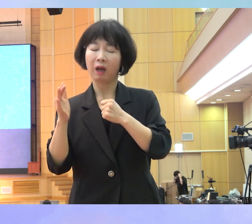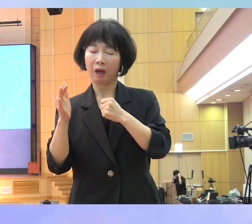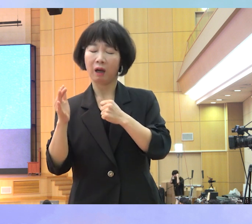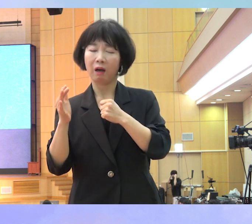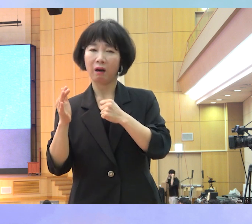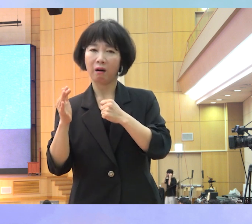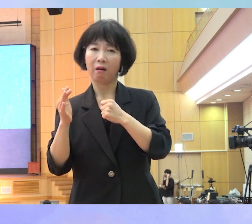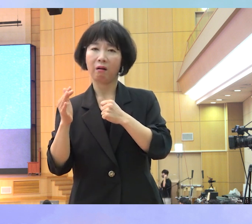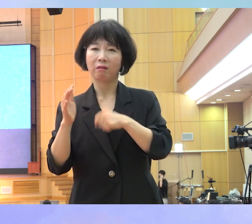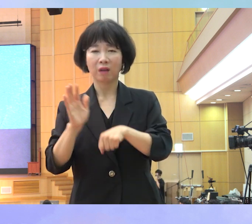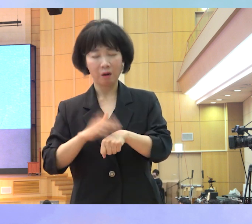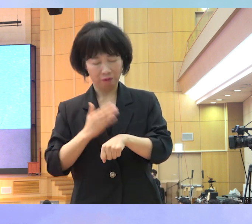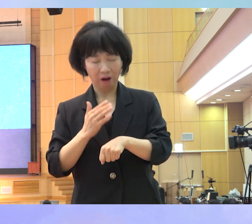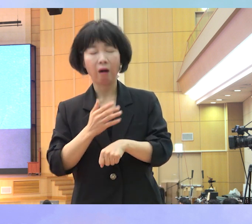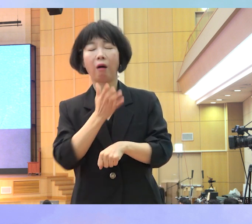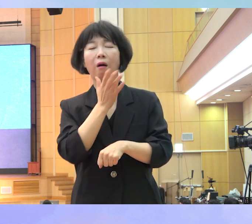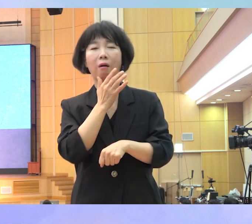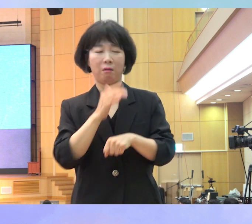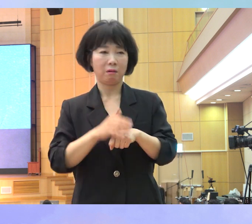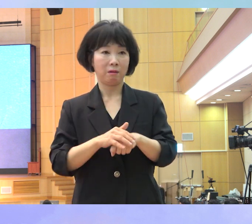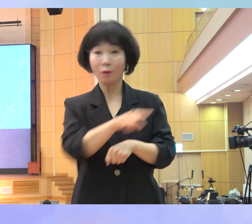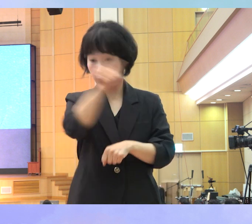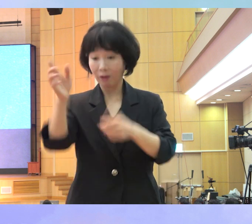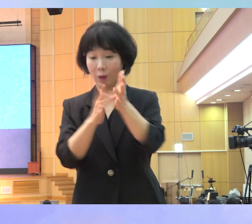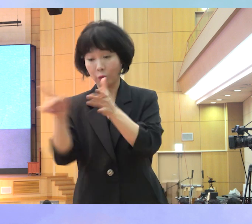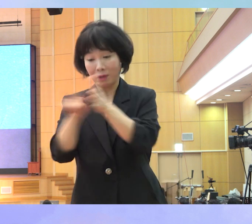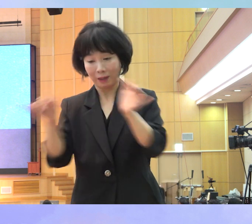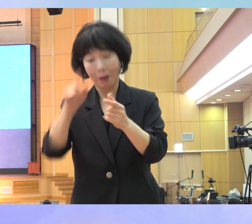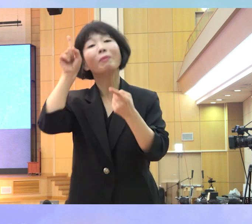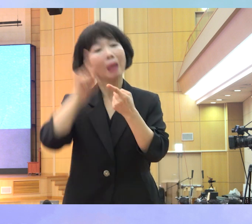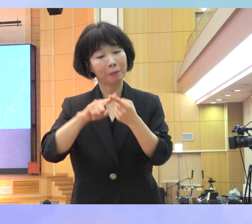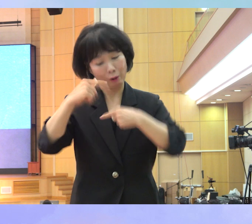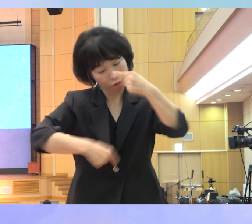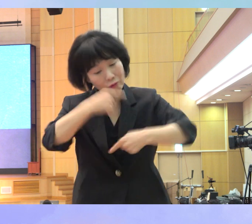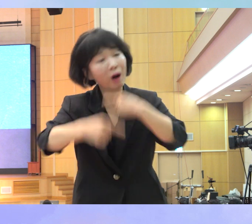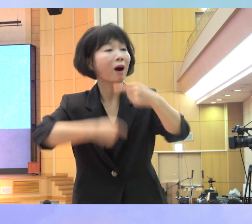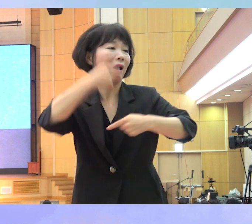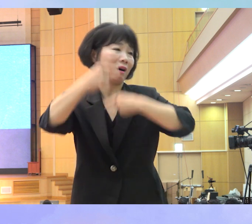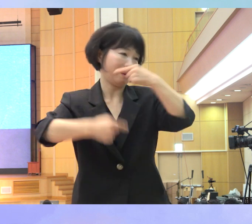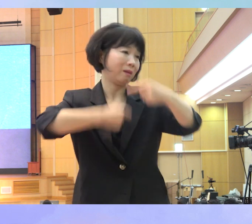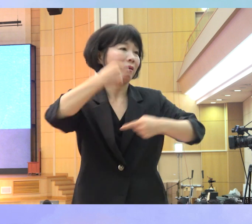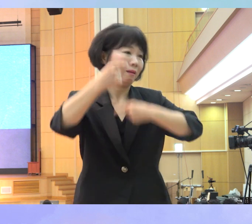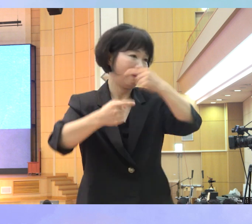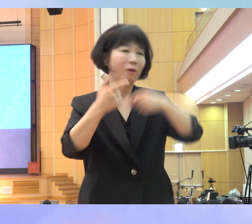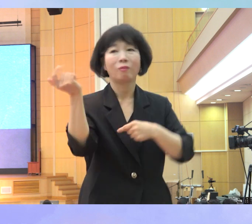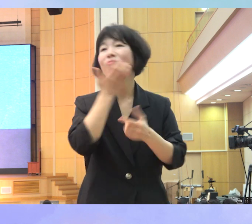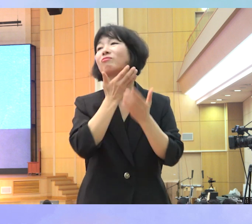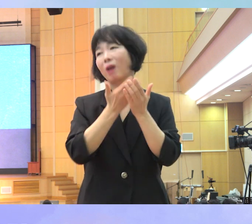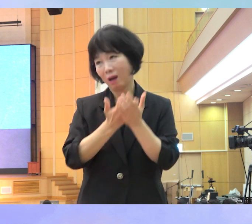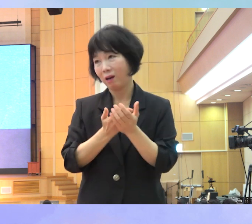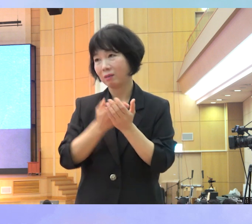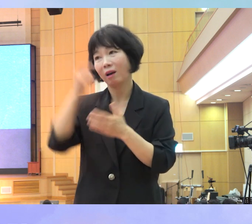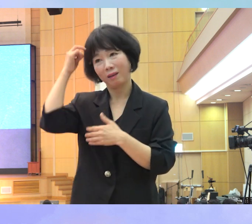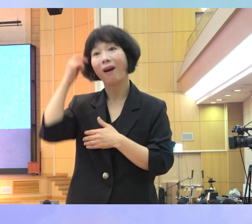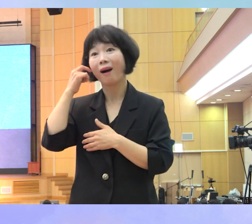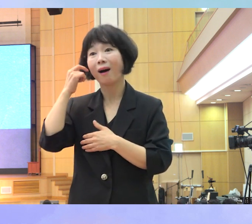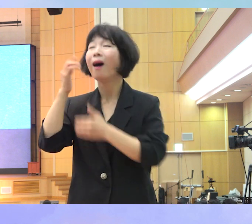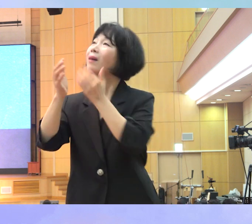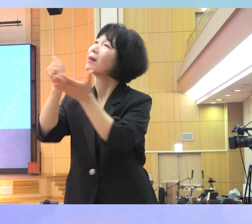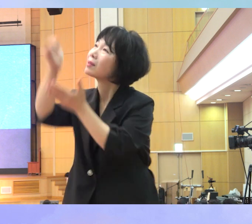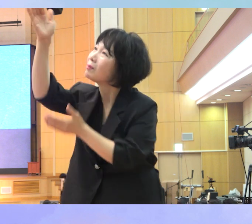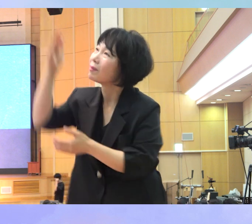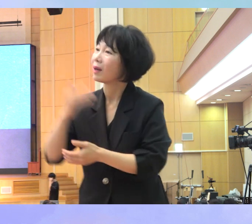하는구나. 그런데 정말 크리스천다운 말을 하려면 마음이 중요하구나. 하나님, 나의